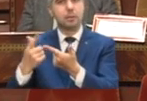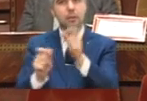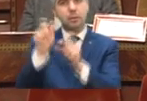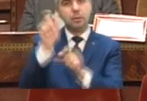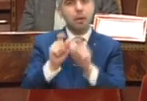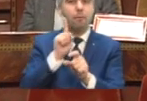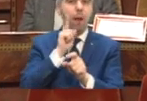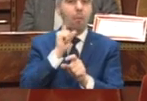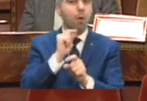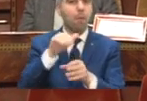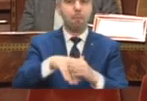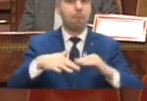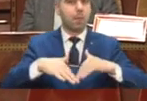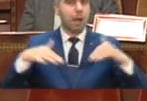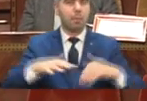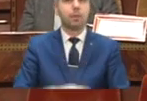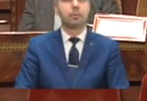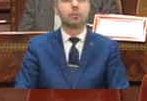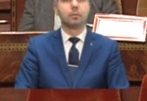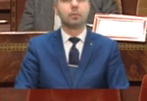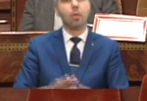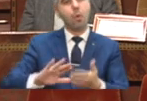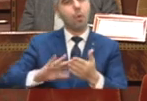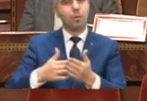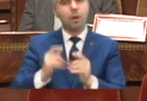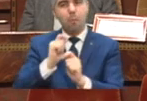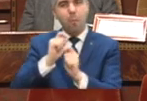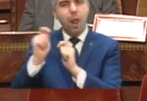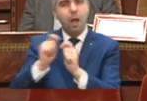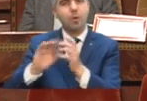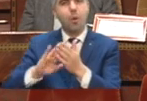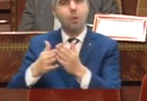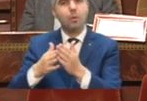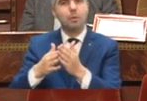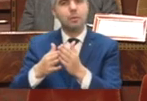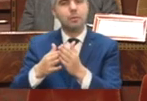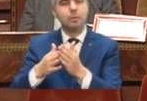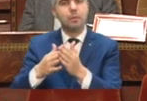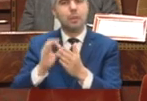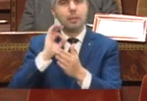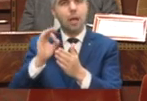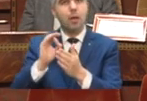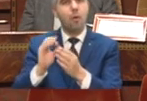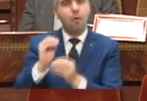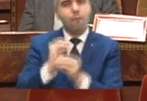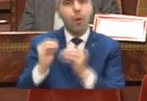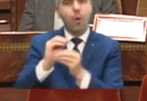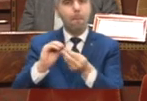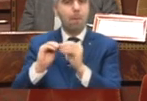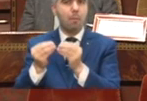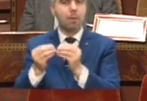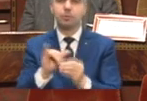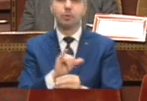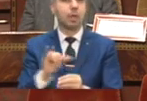والسيدات النواب، فلا داعي باش ندخلوا في واحد النقاش اللي لا جدوى منه وأنه صاعدة. من